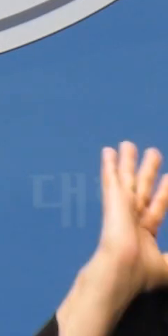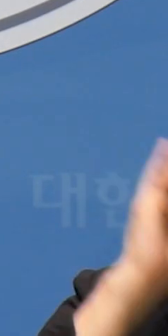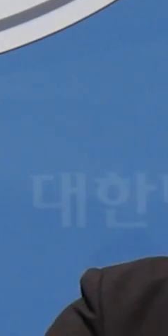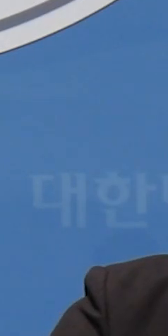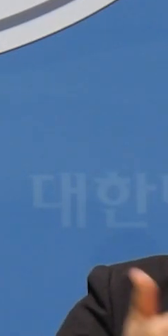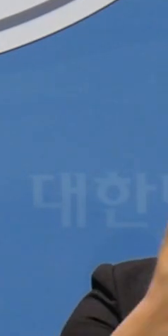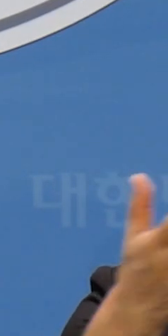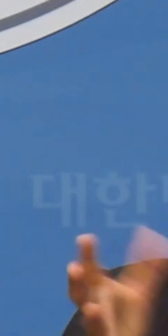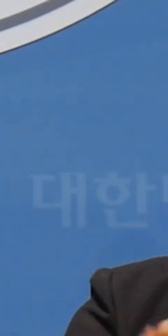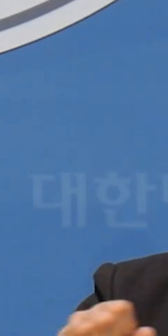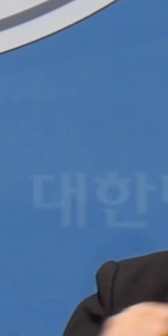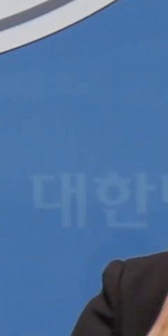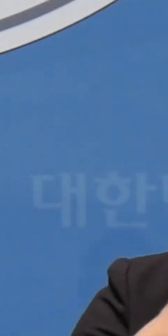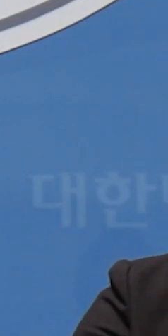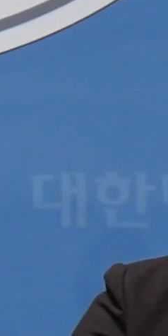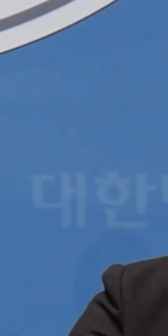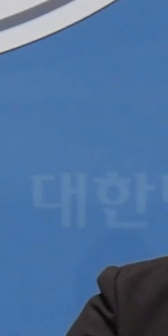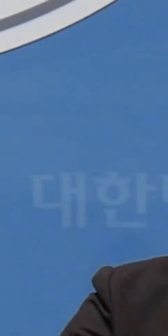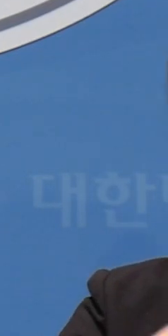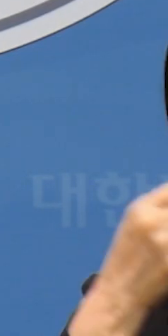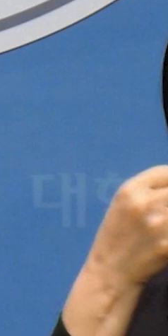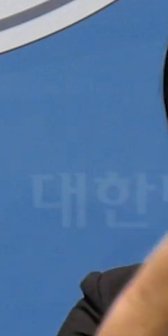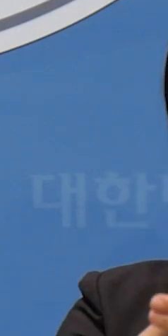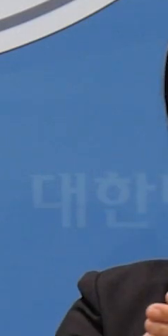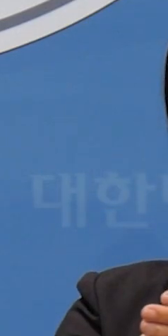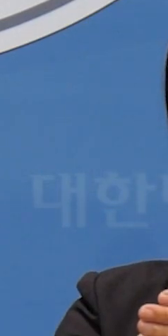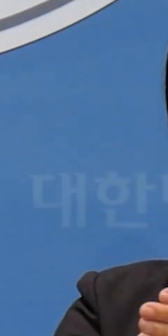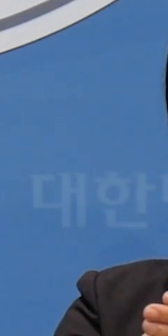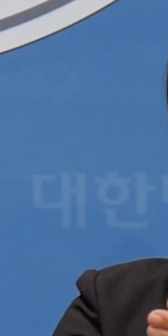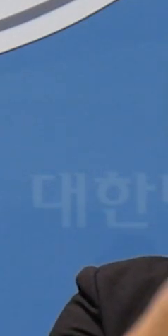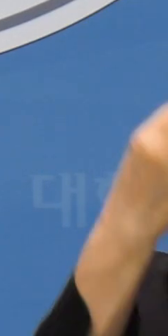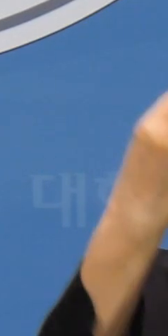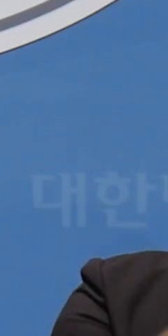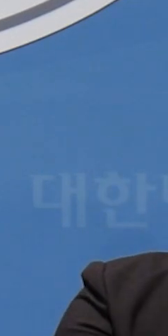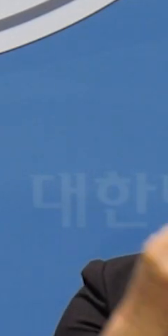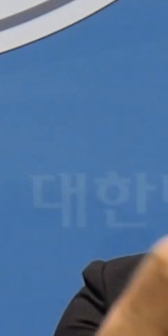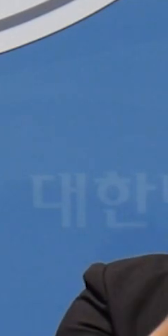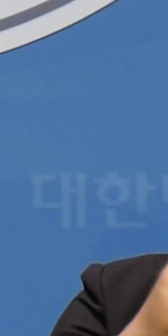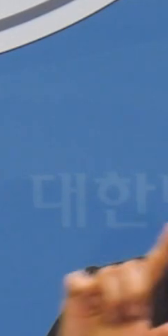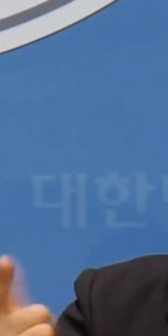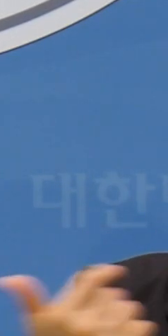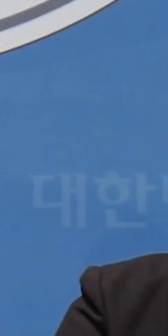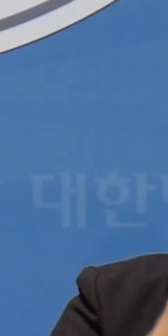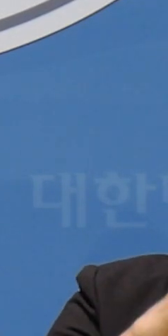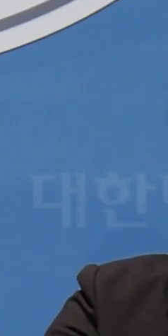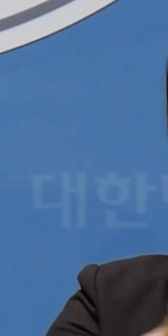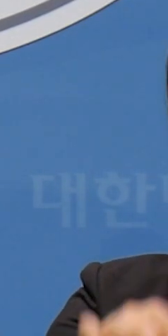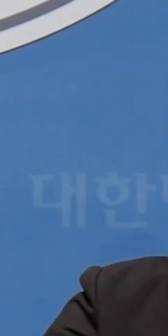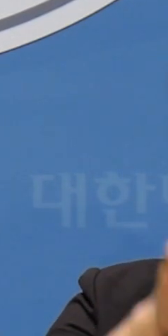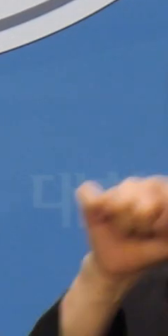의정부를 힘있게 하겠다는 저의 다짐은 단순한 다짐이 아니라 실천입니다.